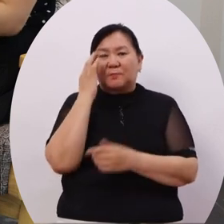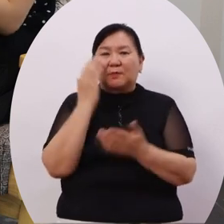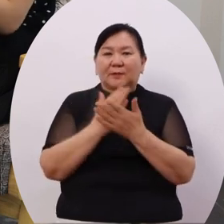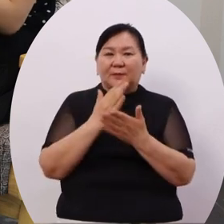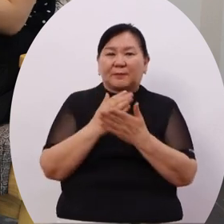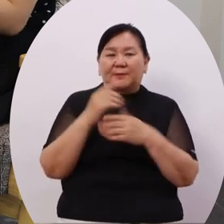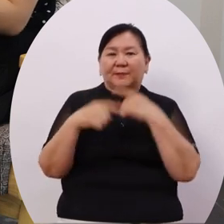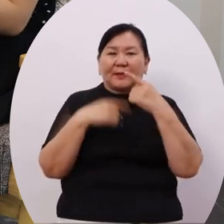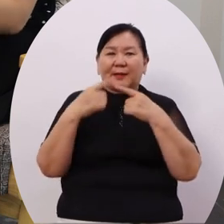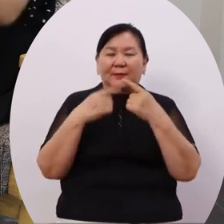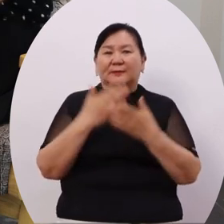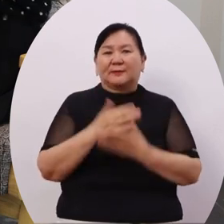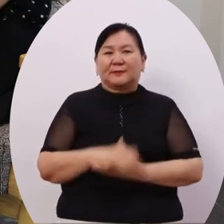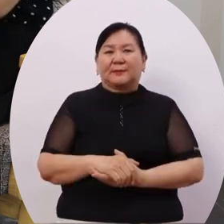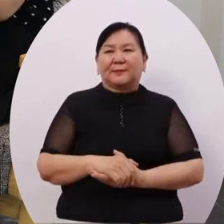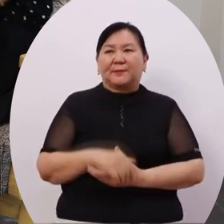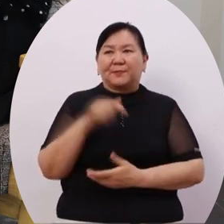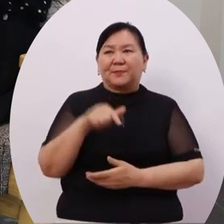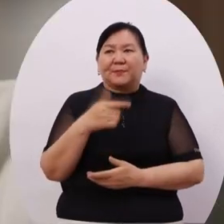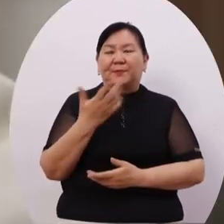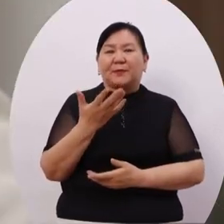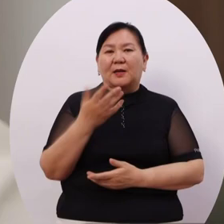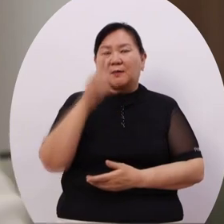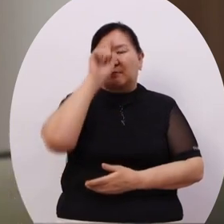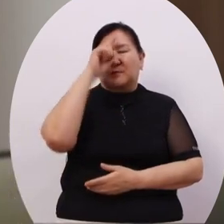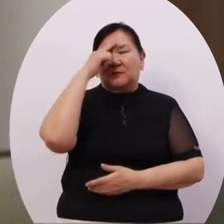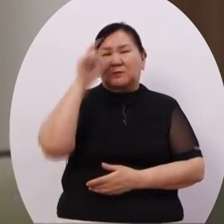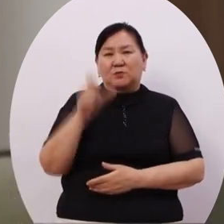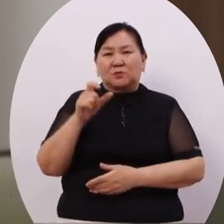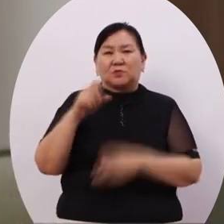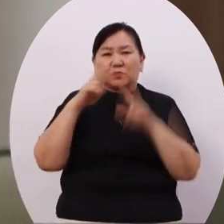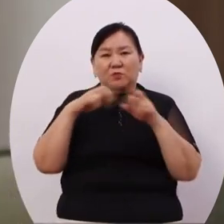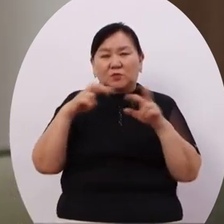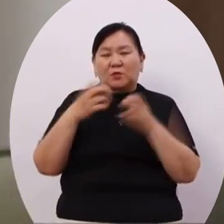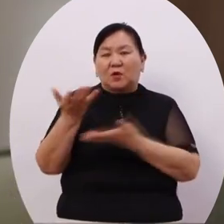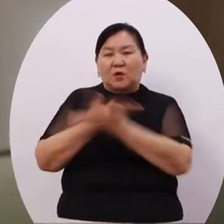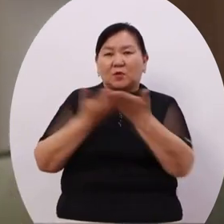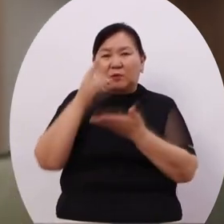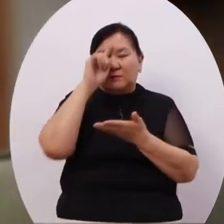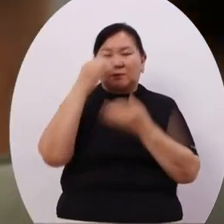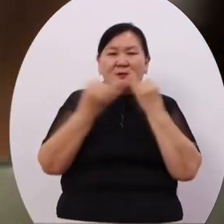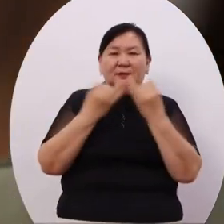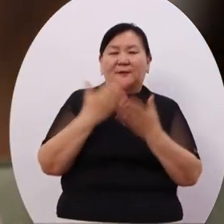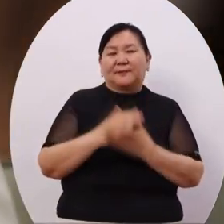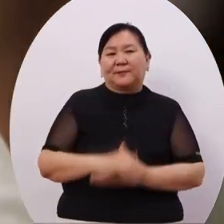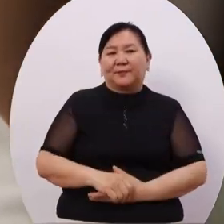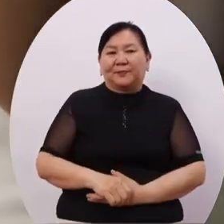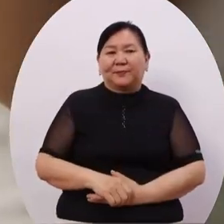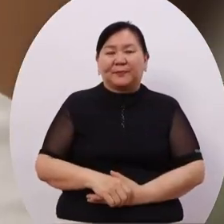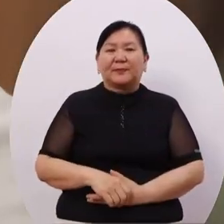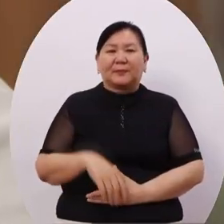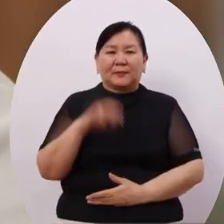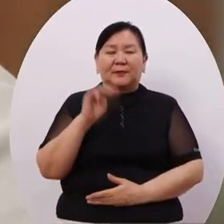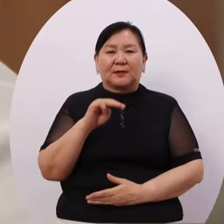уу гэдэг нөгөө бодж явдаг юм юм аа. Тэнд баахан залуучууд цугларсан. Тэнд нэмч нэр судлаач багш нар өнтер тоглолцоо хоорондоо ингээ ярьж байгаа хэрэг. Гэхдээ аюулгүй